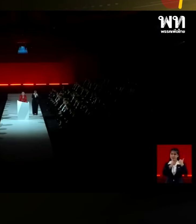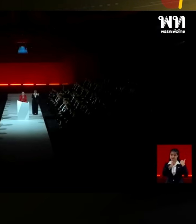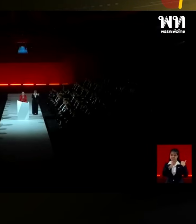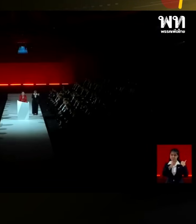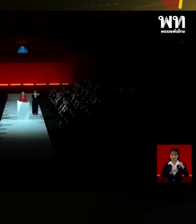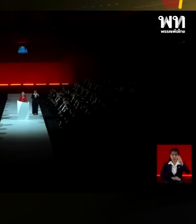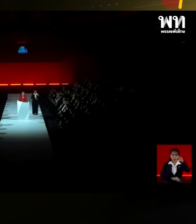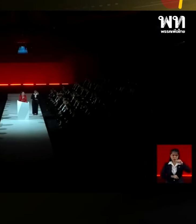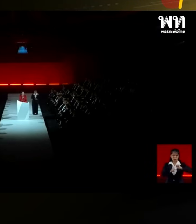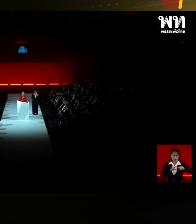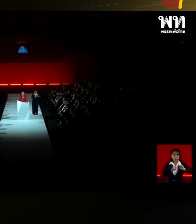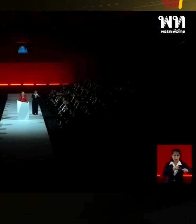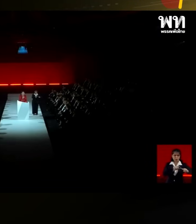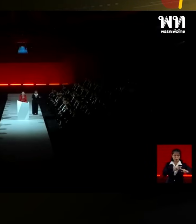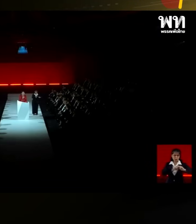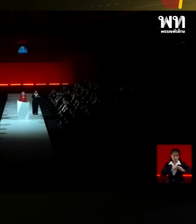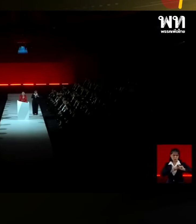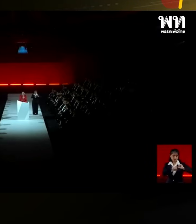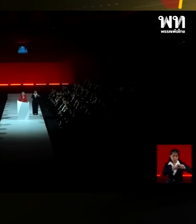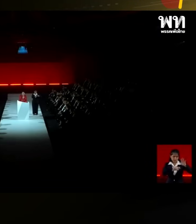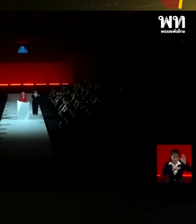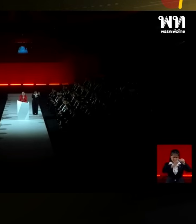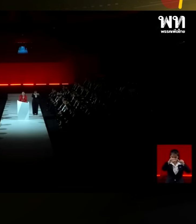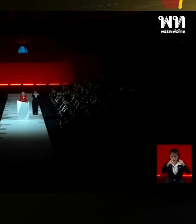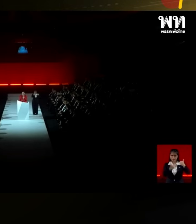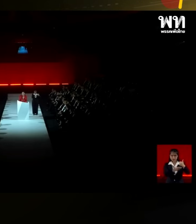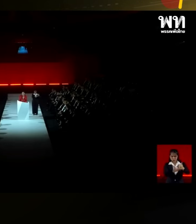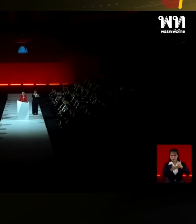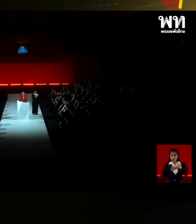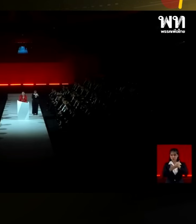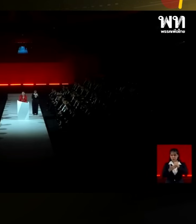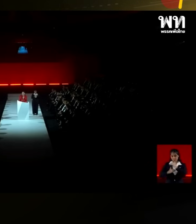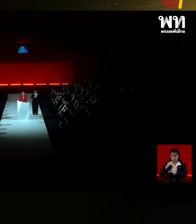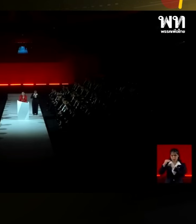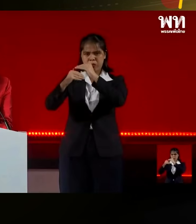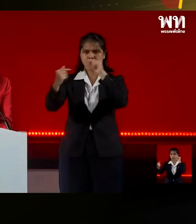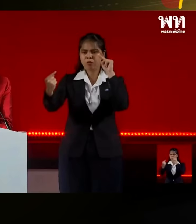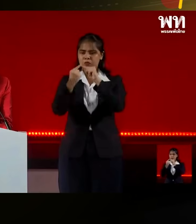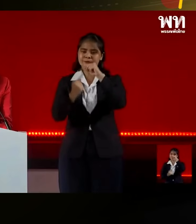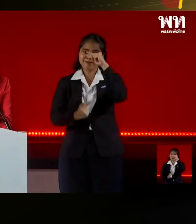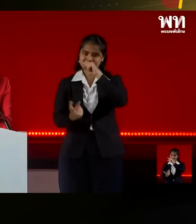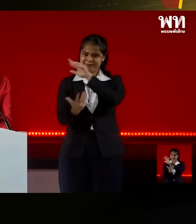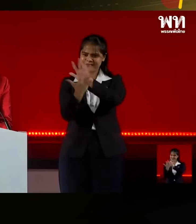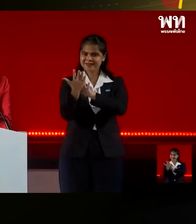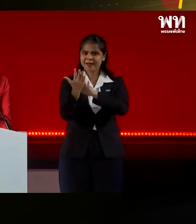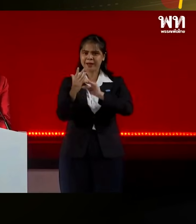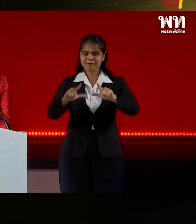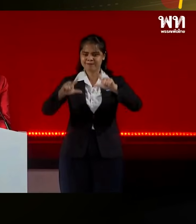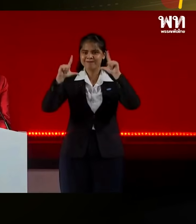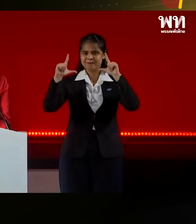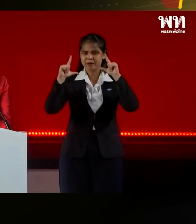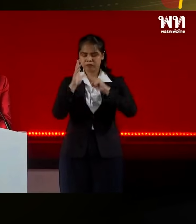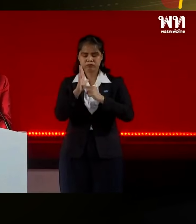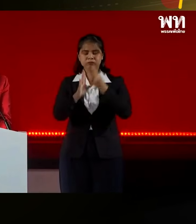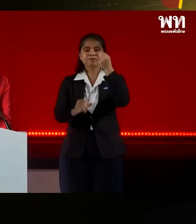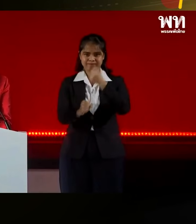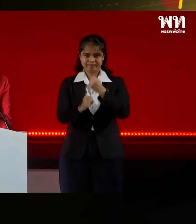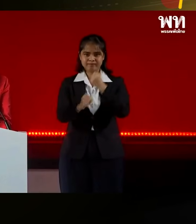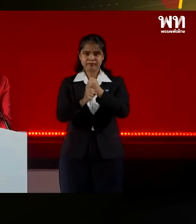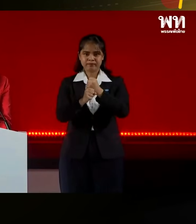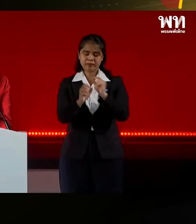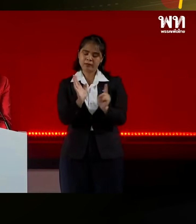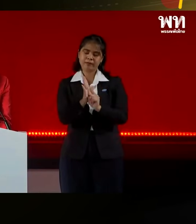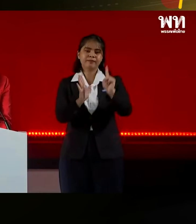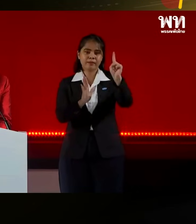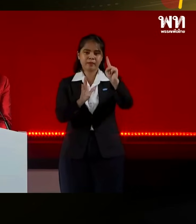ล้วก็สามารถผมเชื่อว่าอีกสักนิดนึงก็น่าจะเป็นมือประสาน10ทิศคนใหม่ได้ในฐานะเลขาธิการพรร